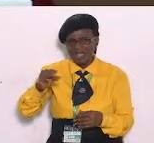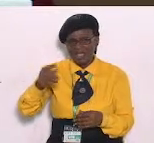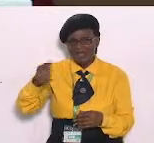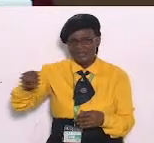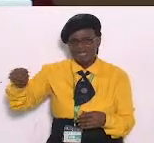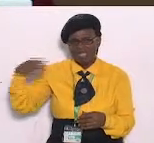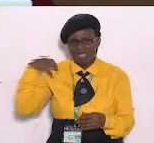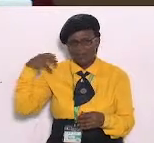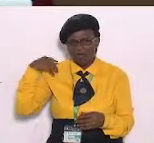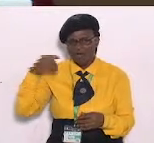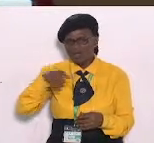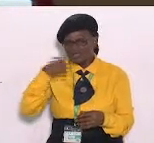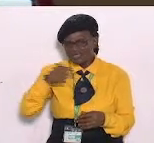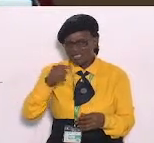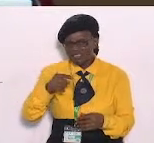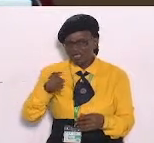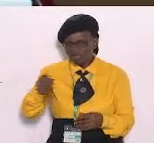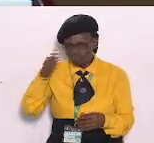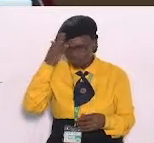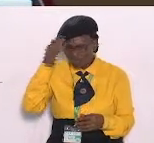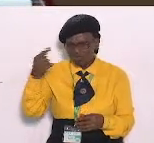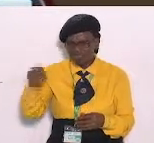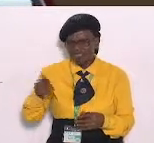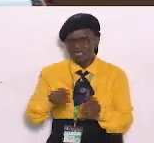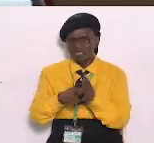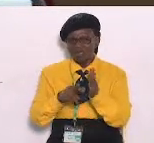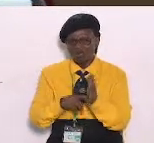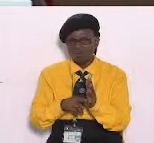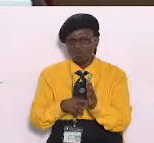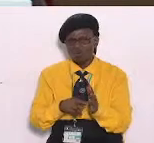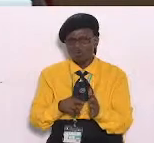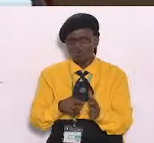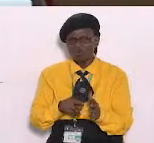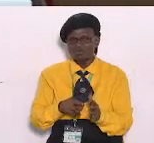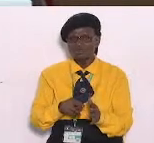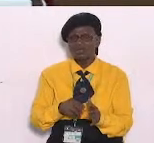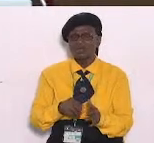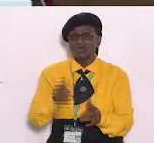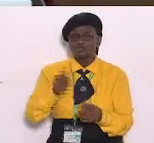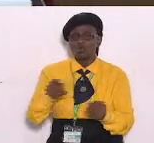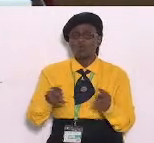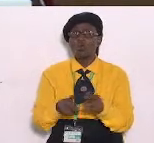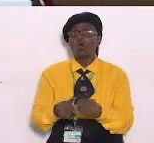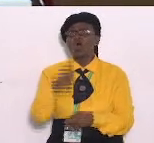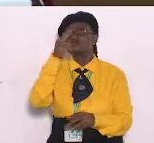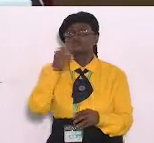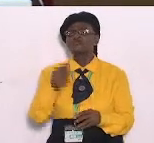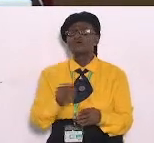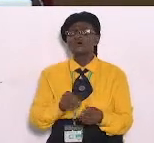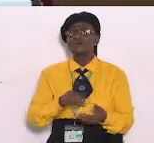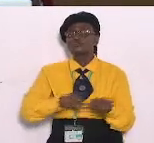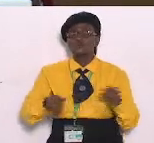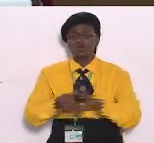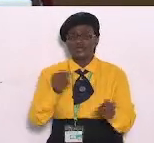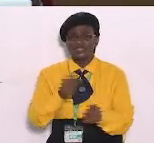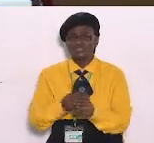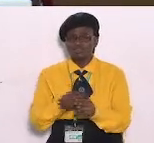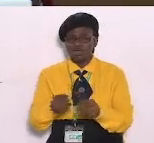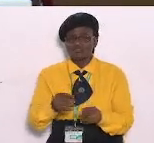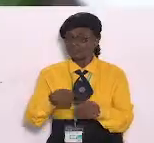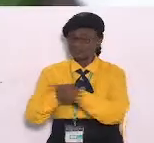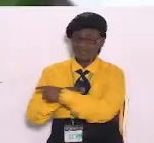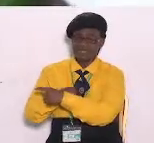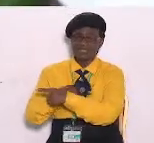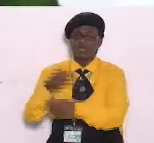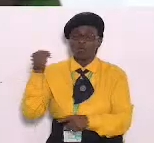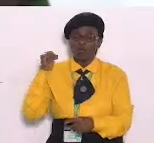le conseiller et le conseill dit vous connaissez la loi mais